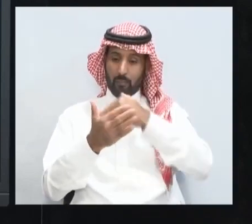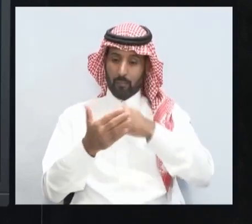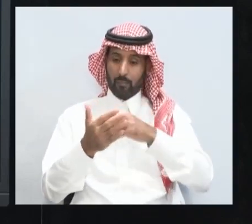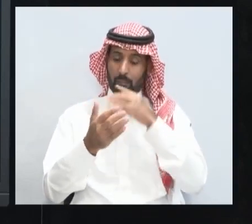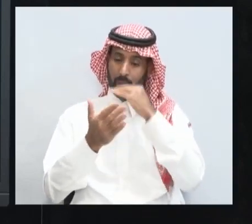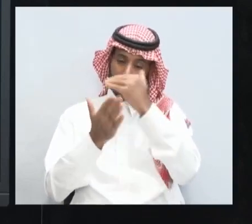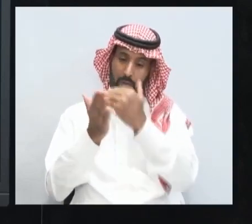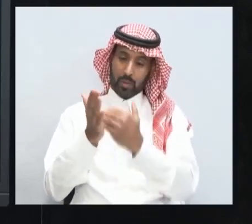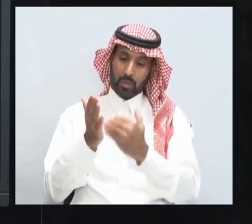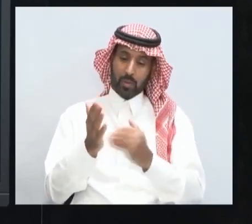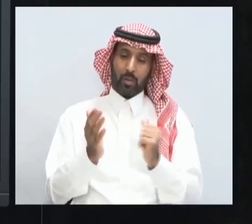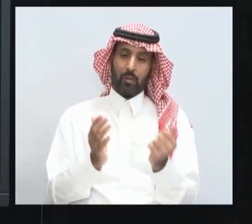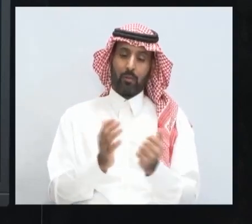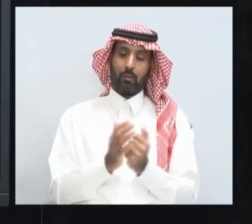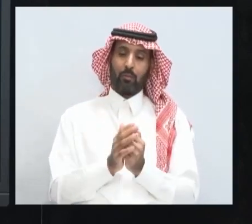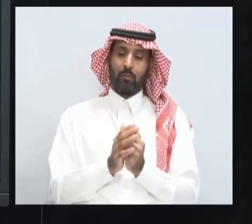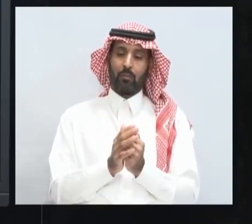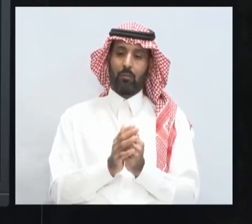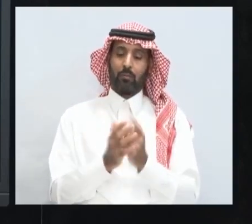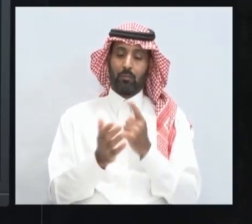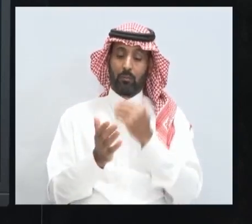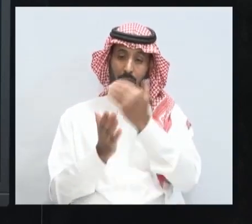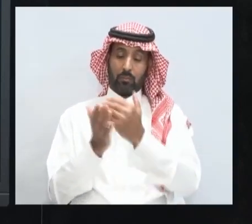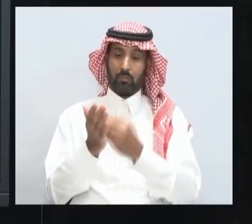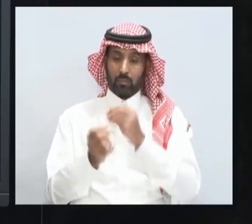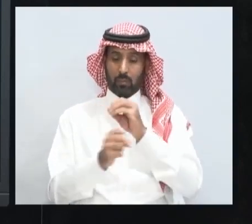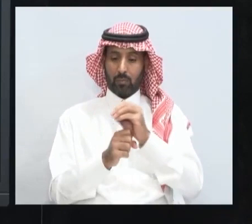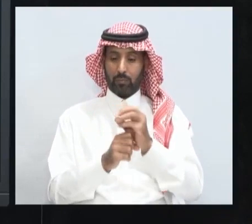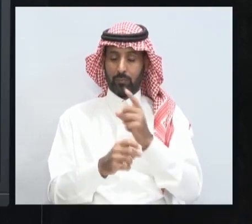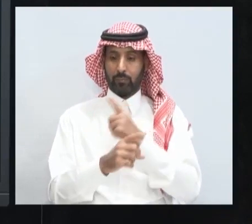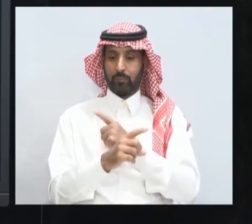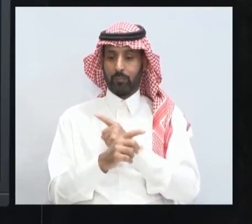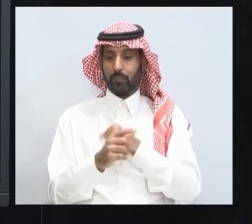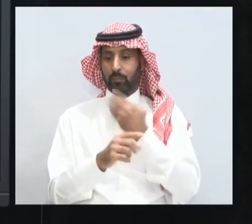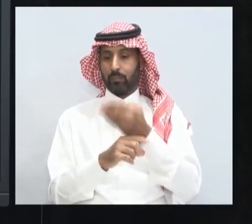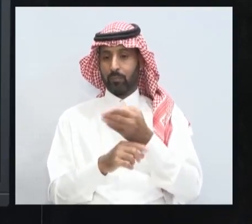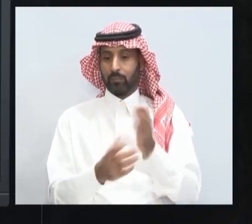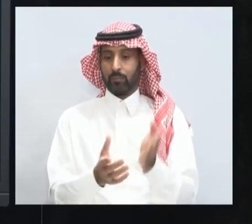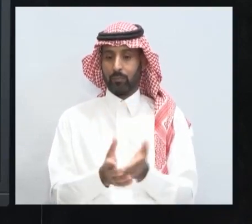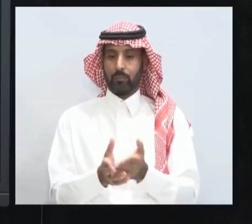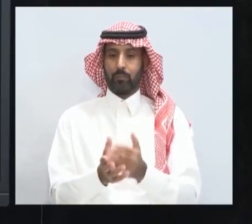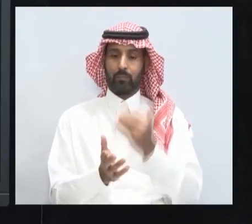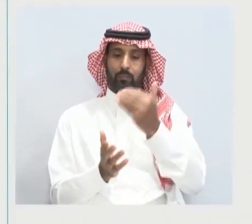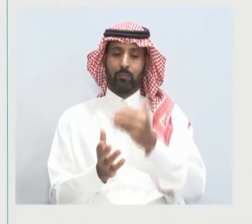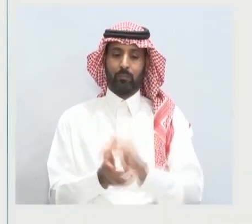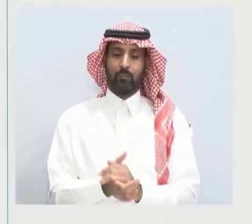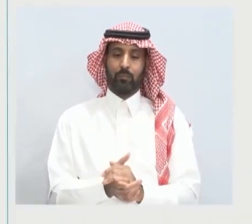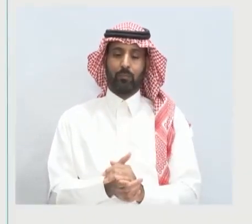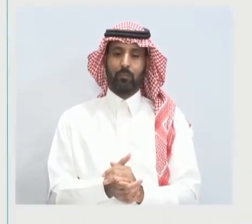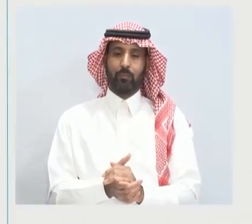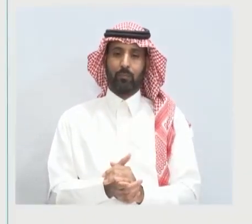تنسيق هذه البيانات هذا ما سنتعلم باذن الله خلال هذا الدرس اولا